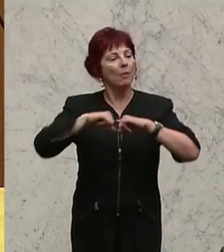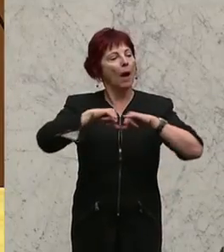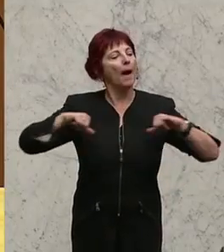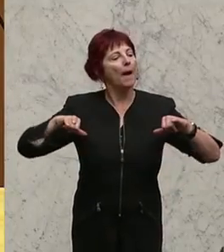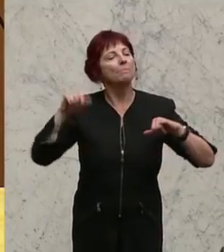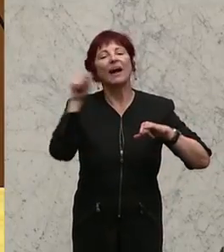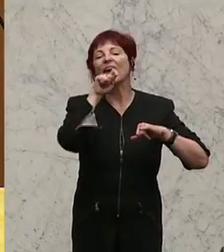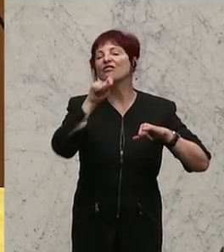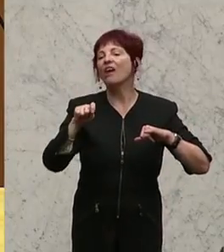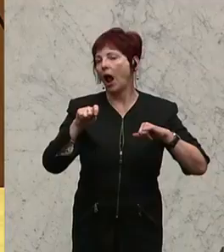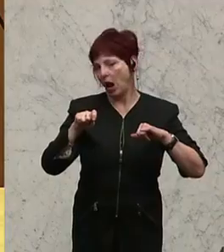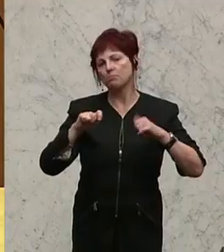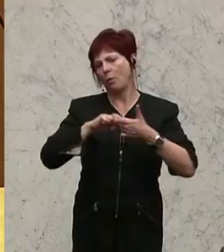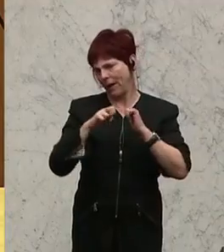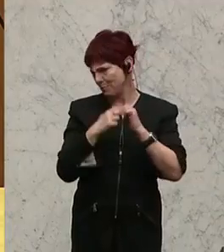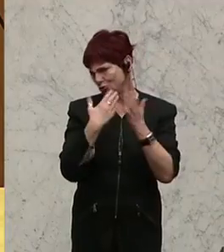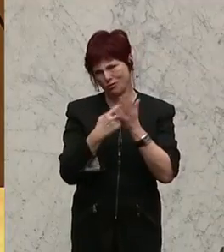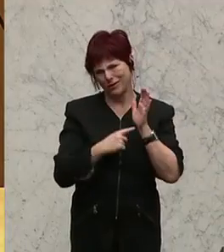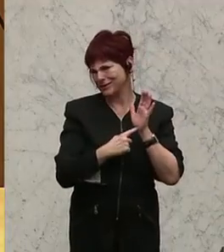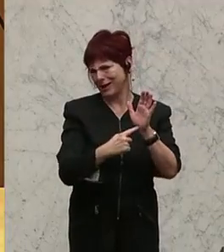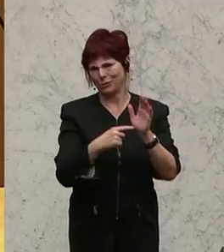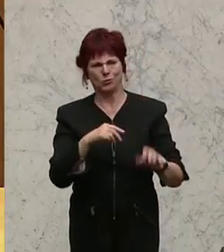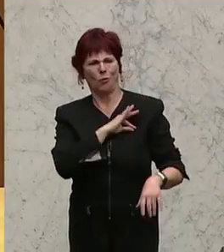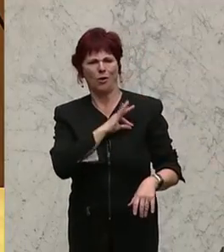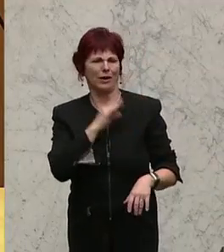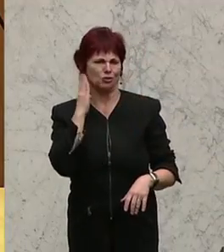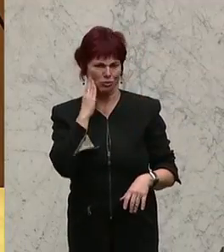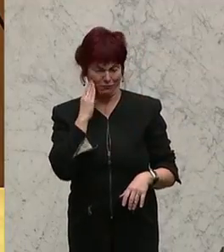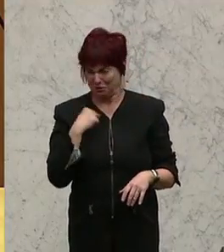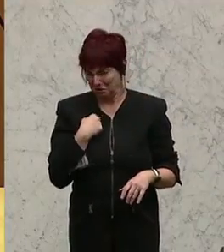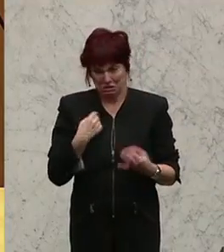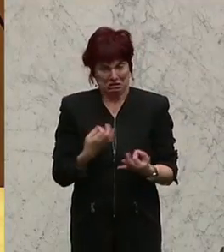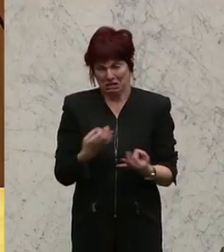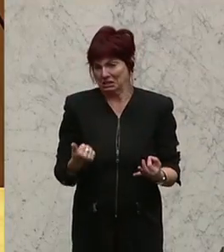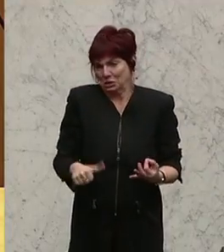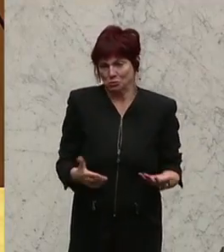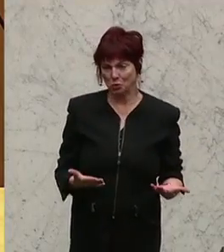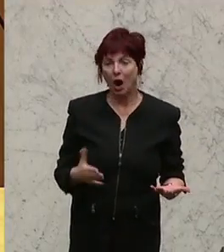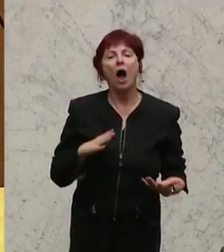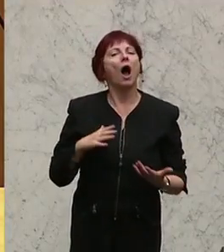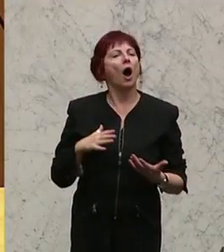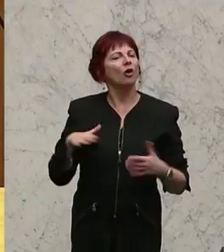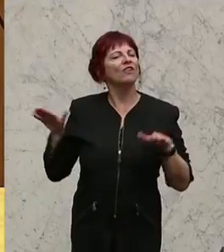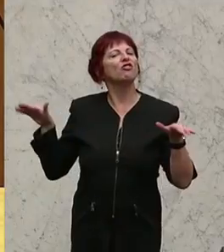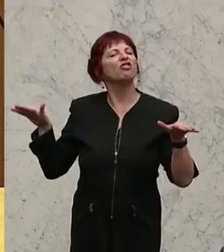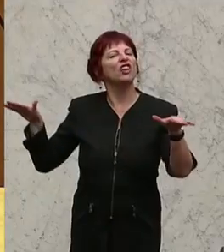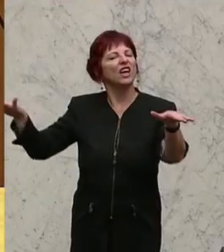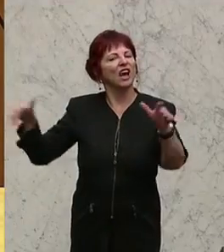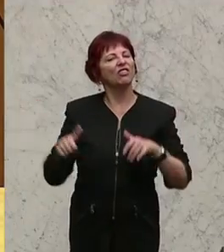da möchte ich nichts wiederholen, alles klar. Ebenso die der fliegenden Wahlkommission vom